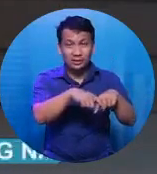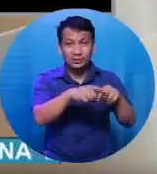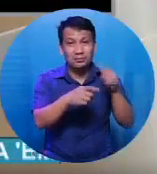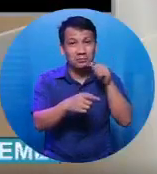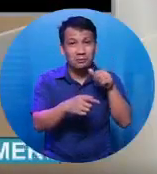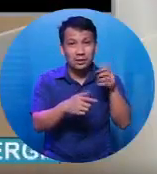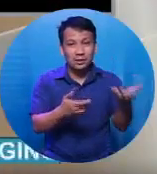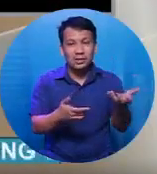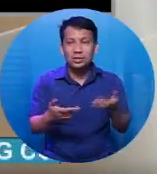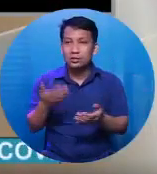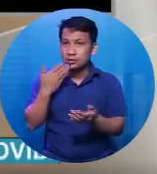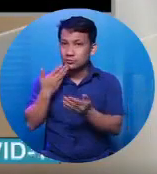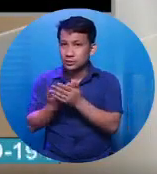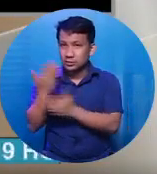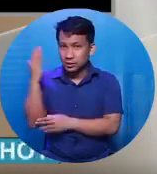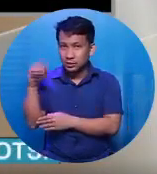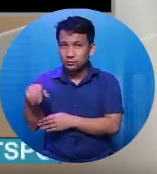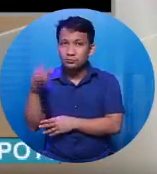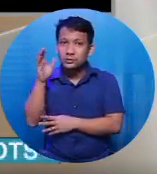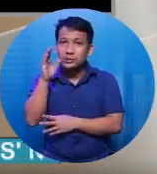Cherry, magandang tanghali po, madam.